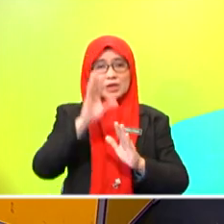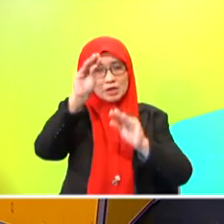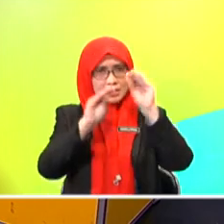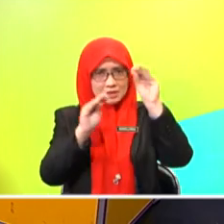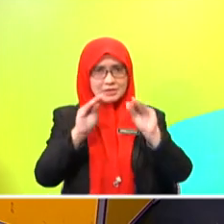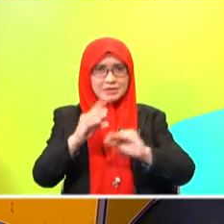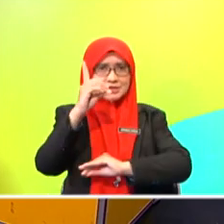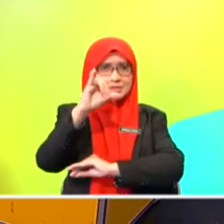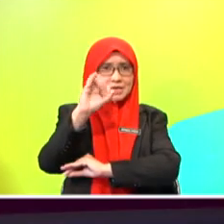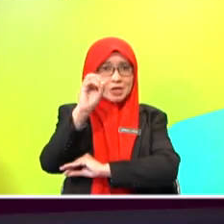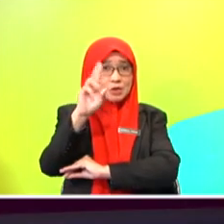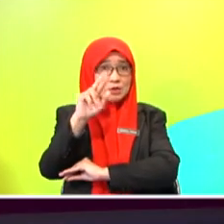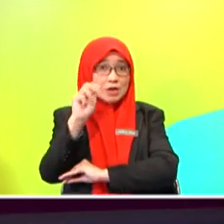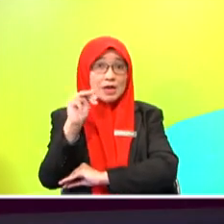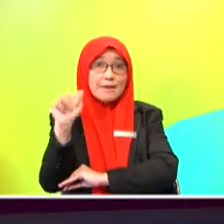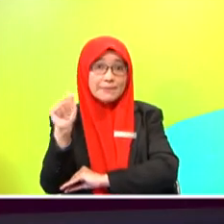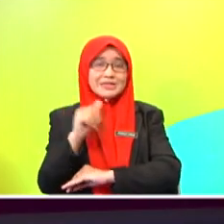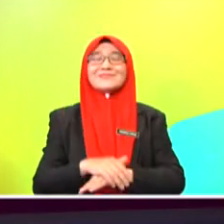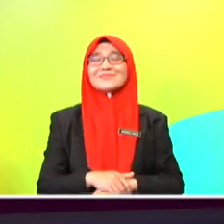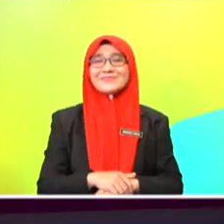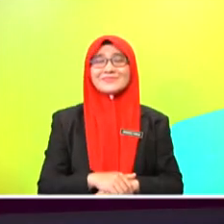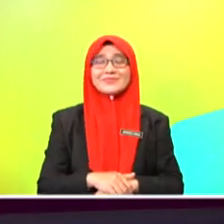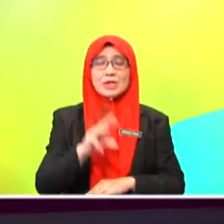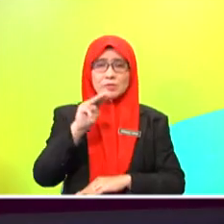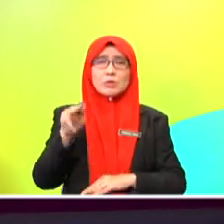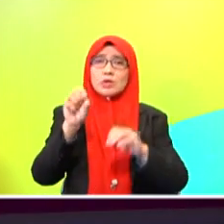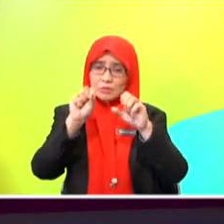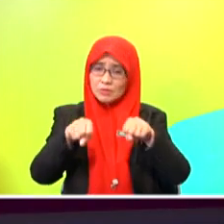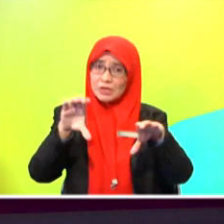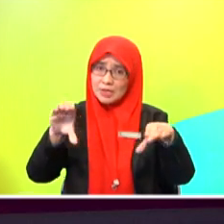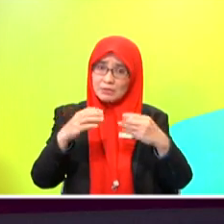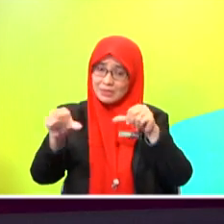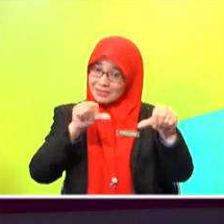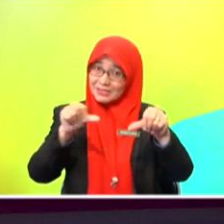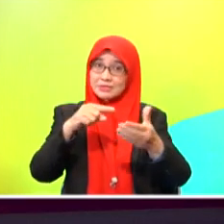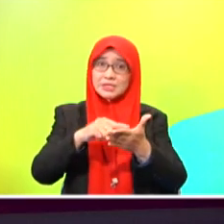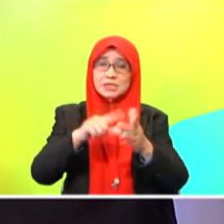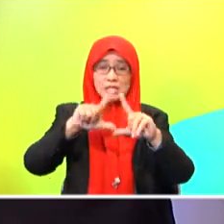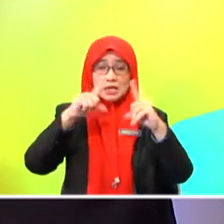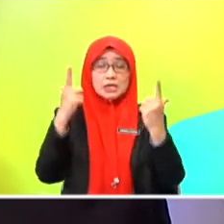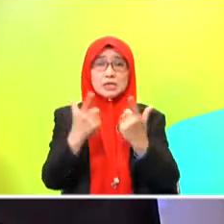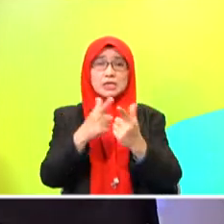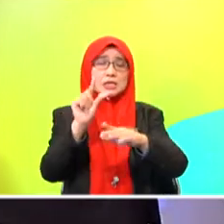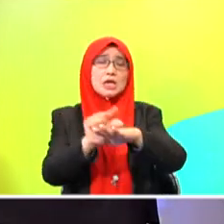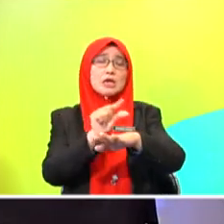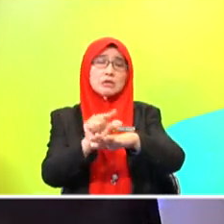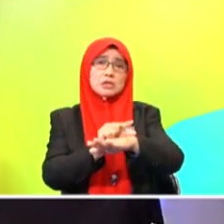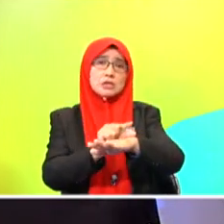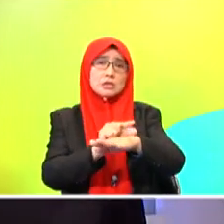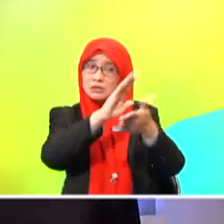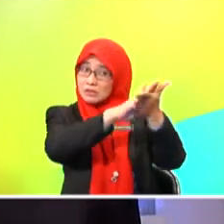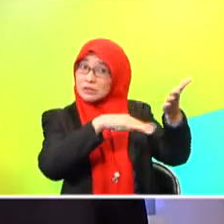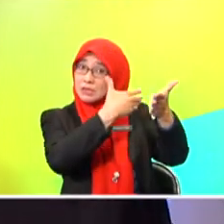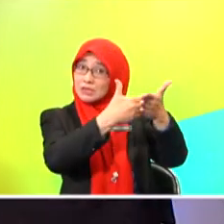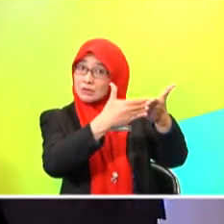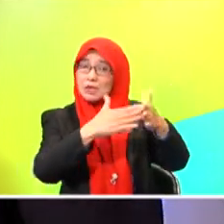hiaskan dulu. Okey. Murid-murid rumah juga boleh melakukan aktiviti ini. Selalu kita kelaskan menggunakan jadual.